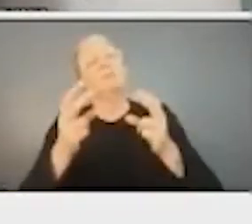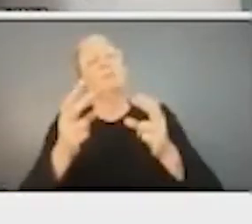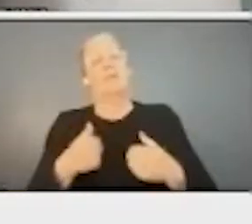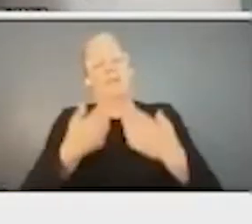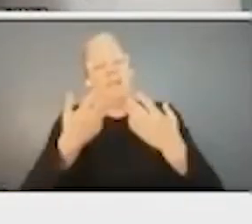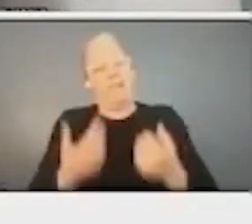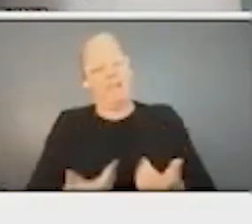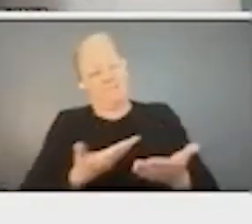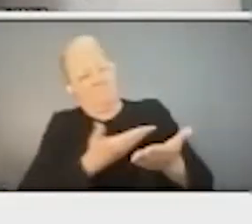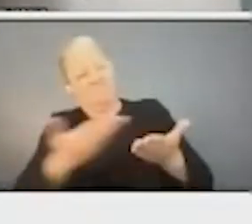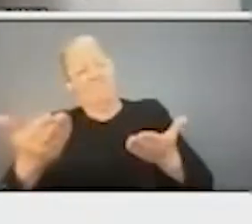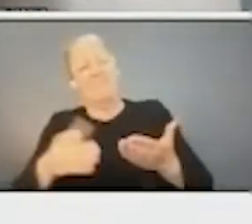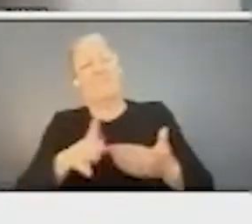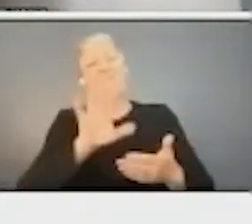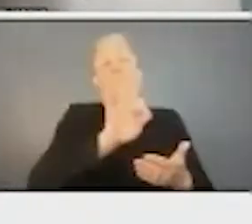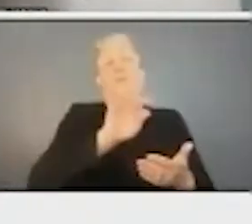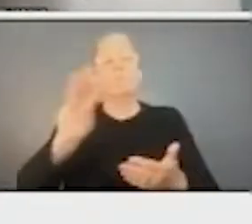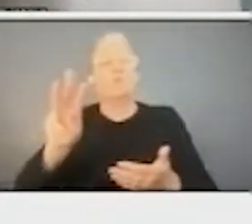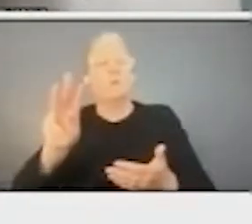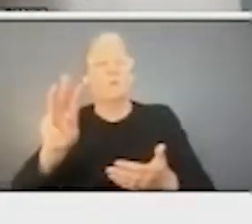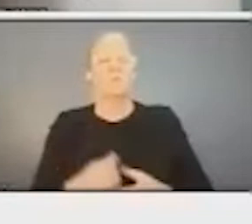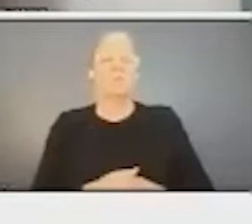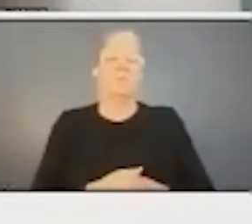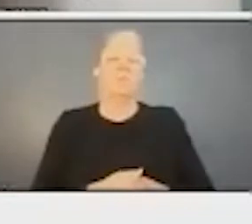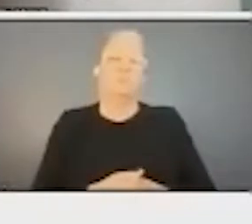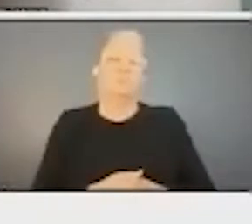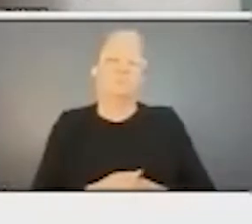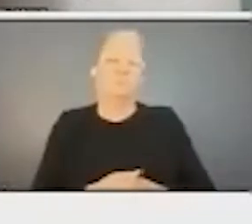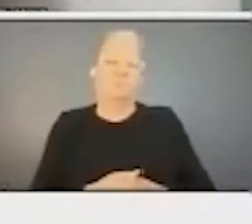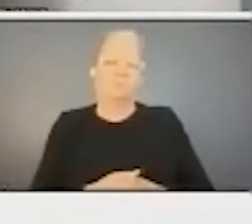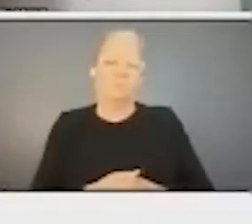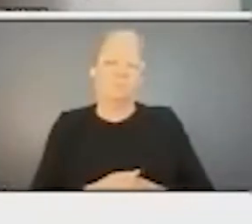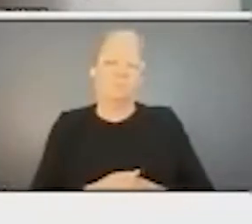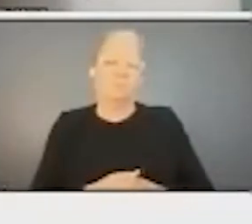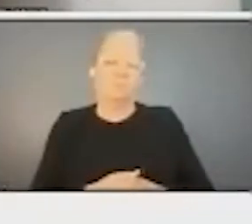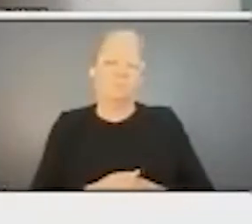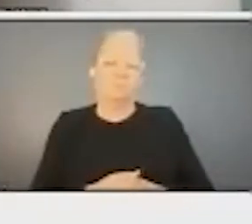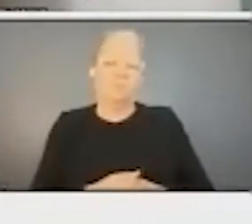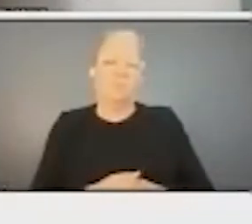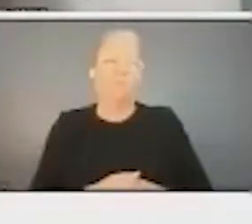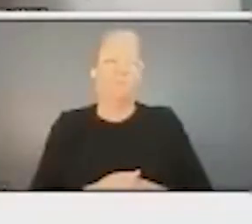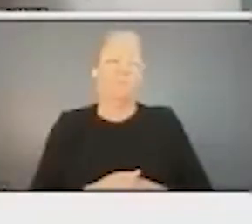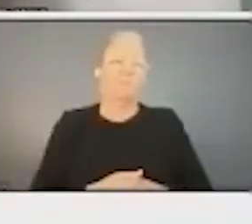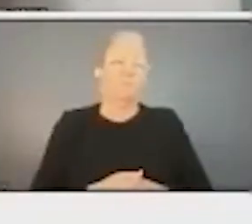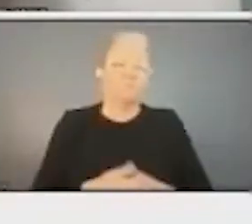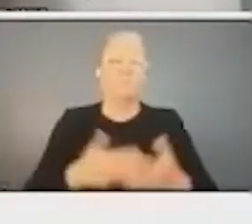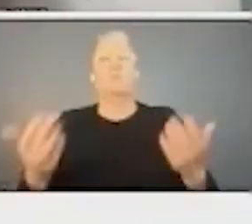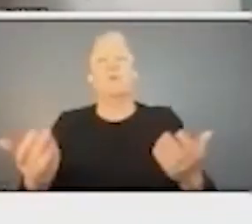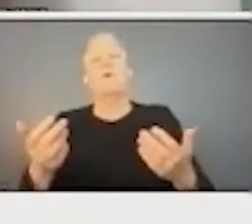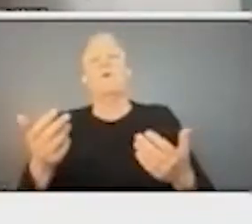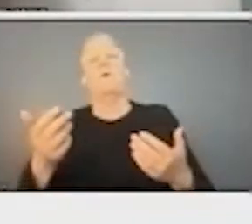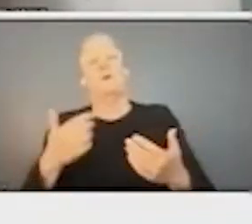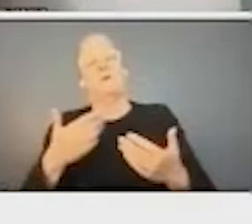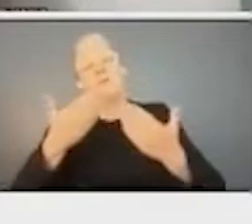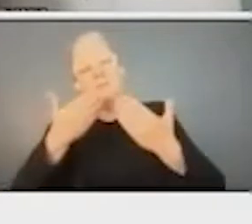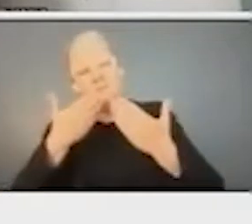فهي فرصة أن يطلعوا على الإطار الخاص بذلك بالنسبة للتنوع البيولوجي وأيضا